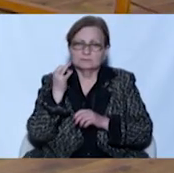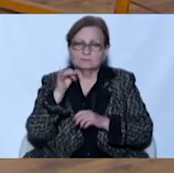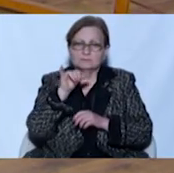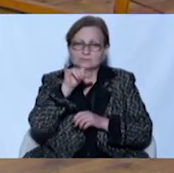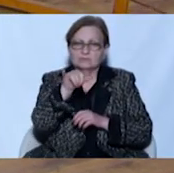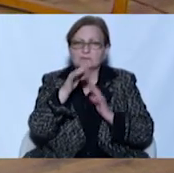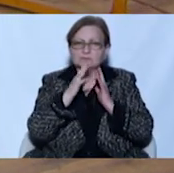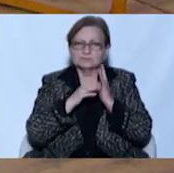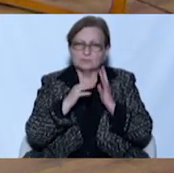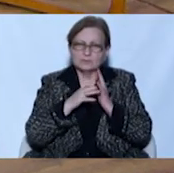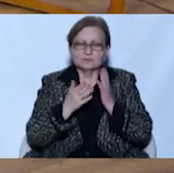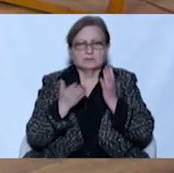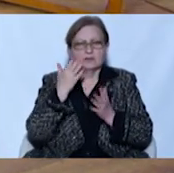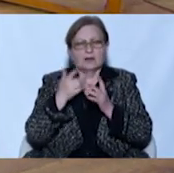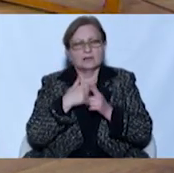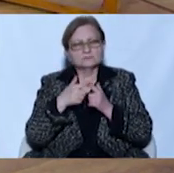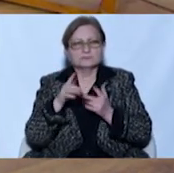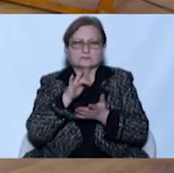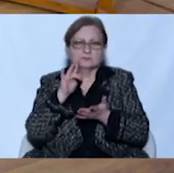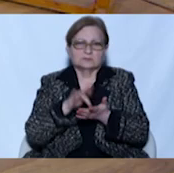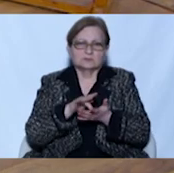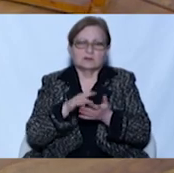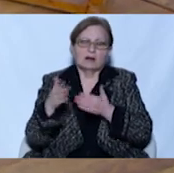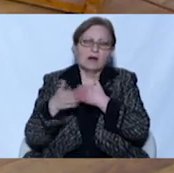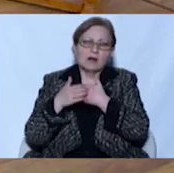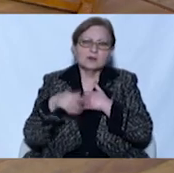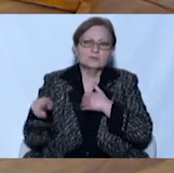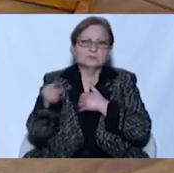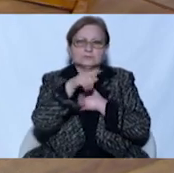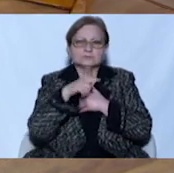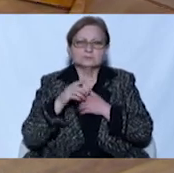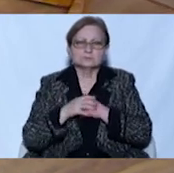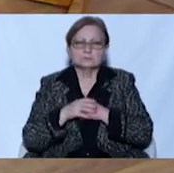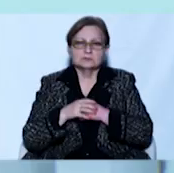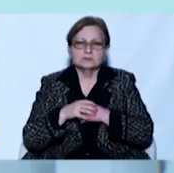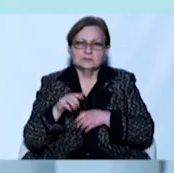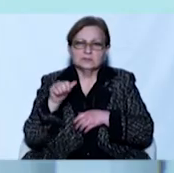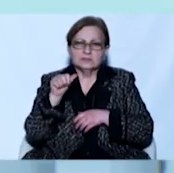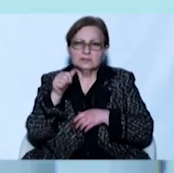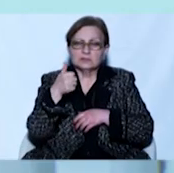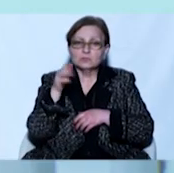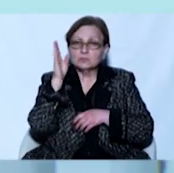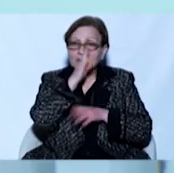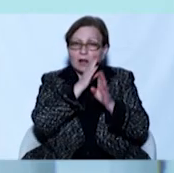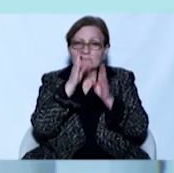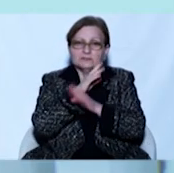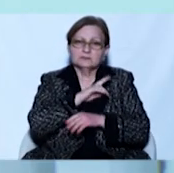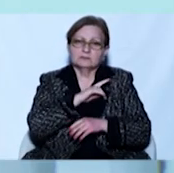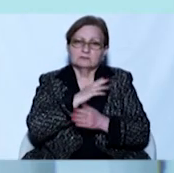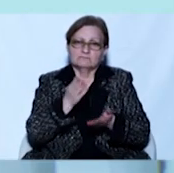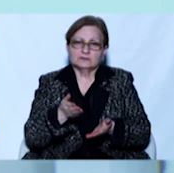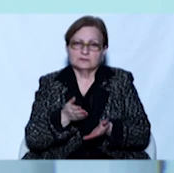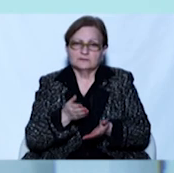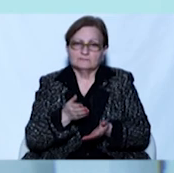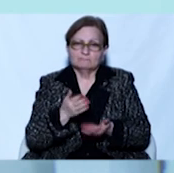თქვენ სოფელთან ან ქალაქთან ახლოს? როგორი ამინდი გიყვართ?